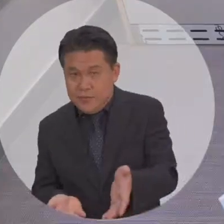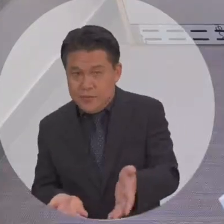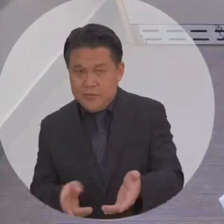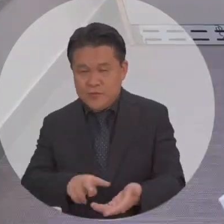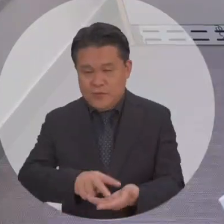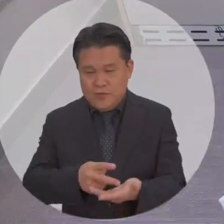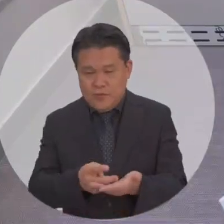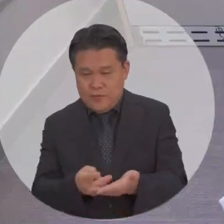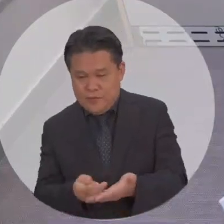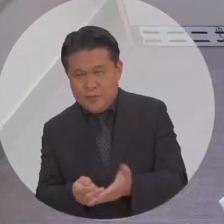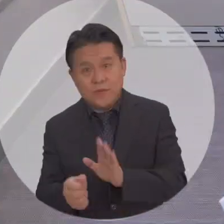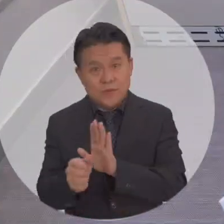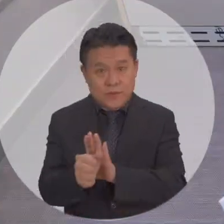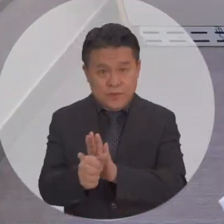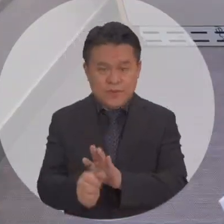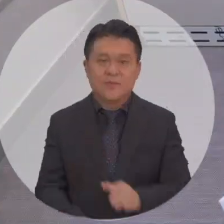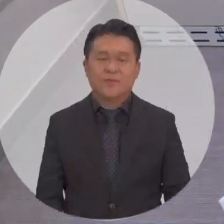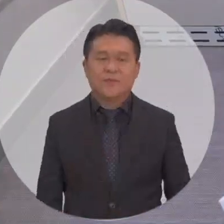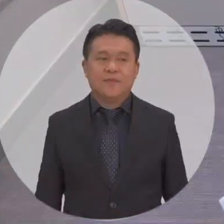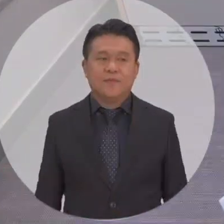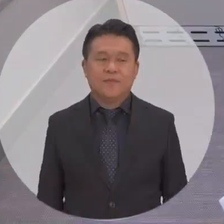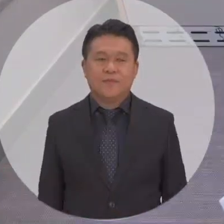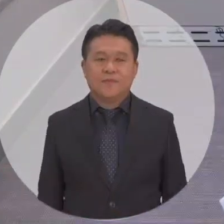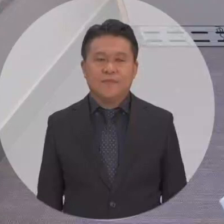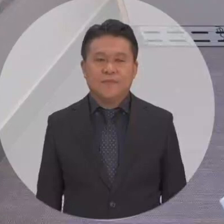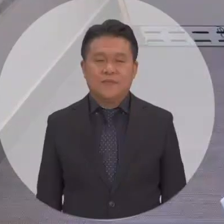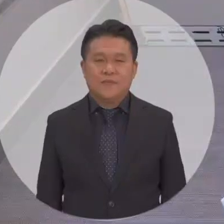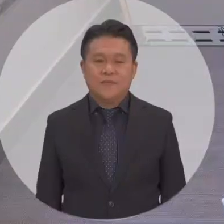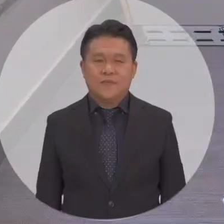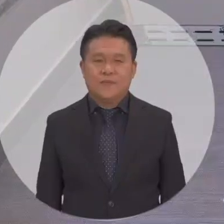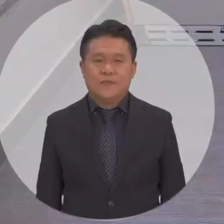올려 옆으로 누운 자세를 취할 수 있도록 돕습니다.